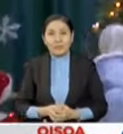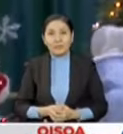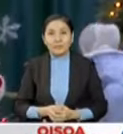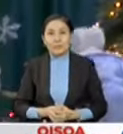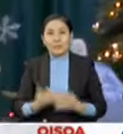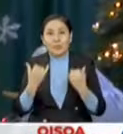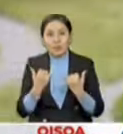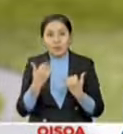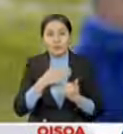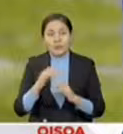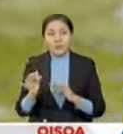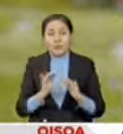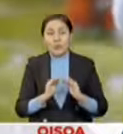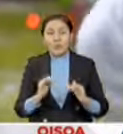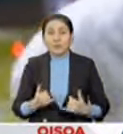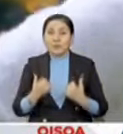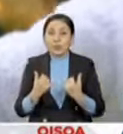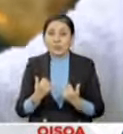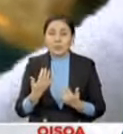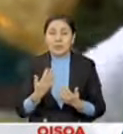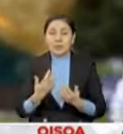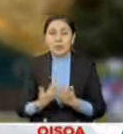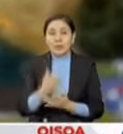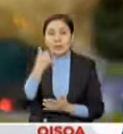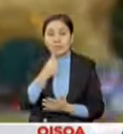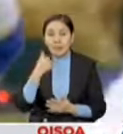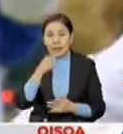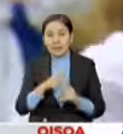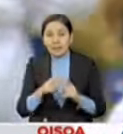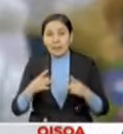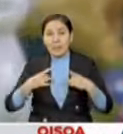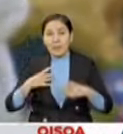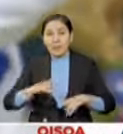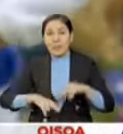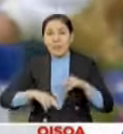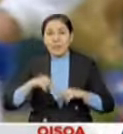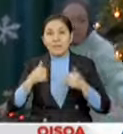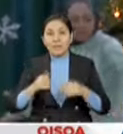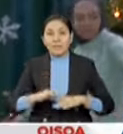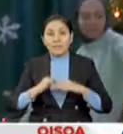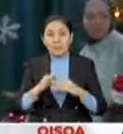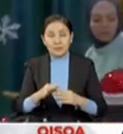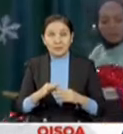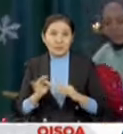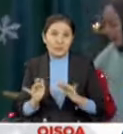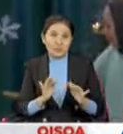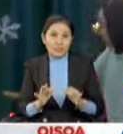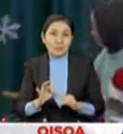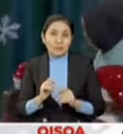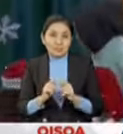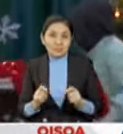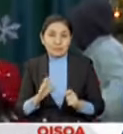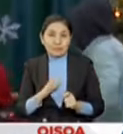Bugungi tadbirimizni bolajonlarimizga yangi yil arafasida bayram kayfiyatini ulashish uchun ushbu tadbirni tashkil